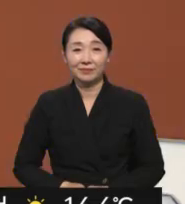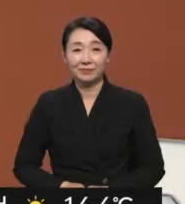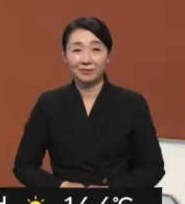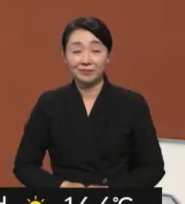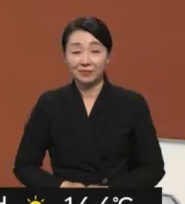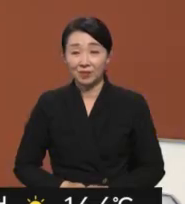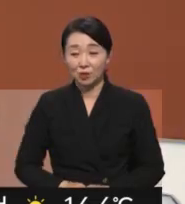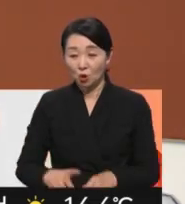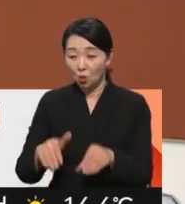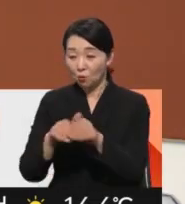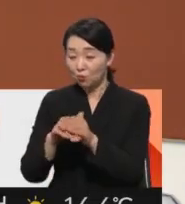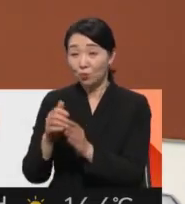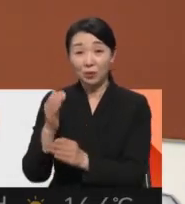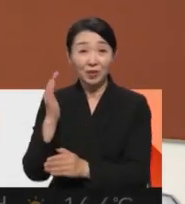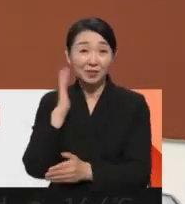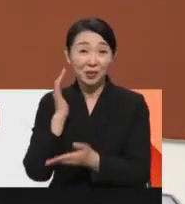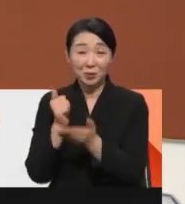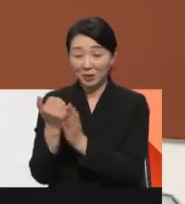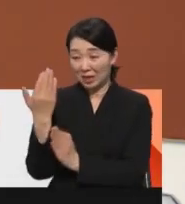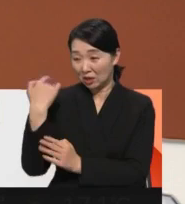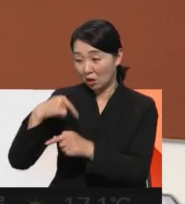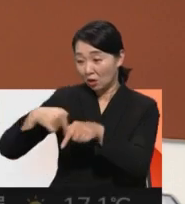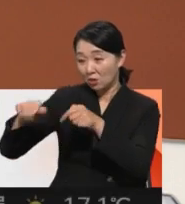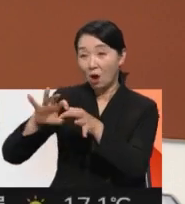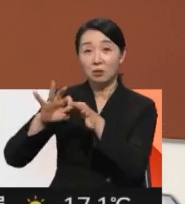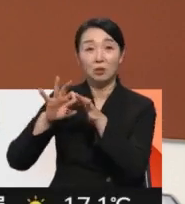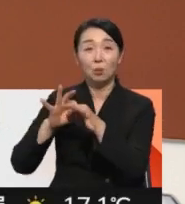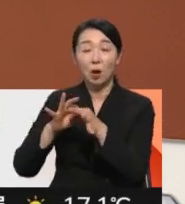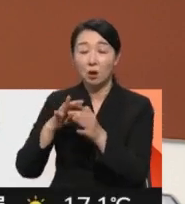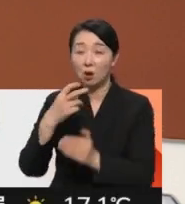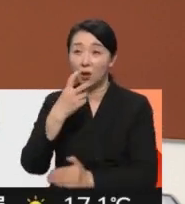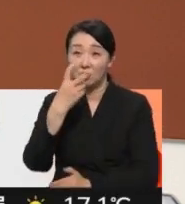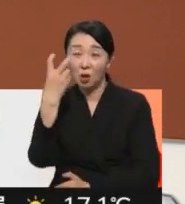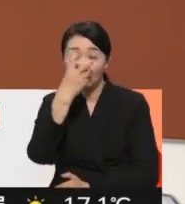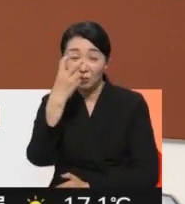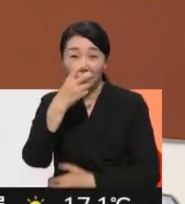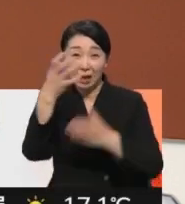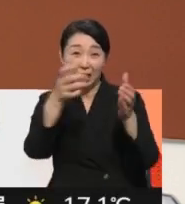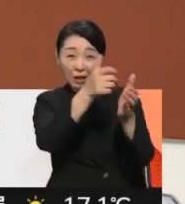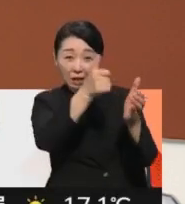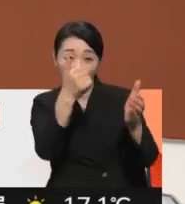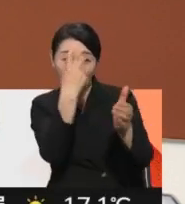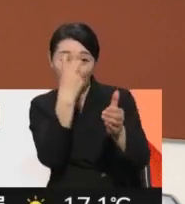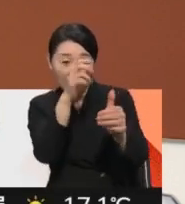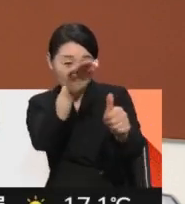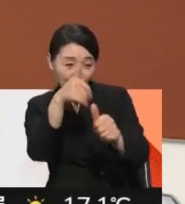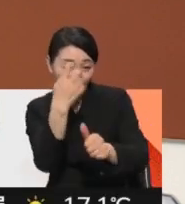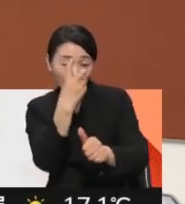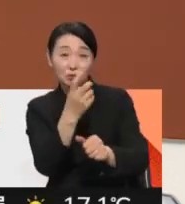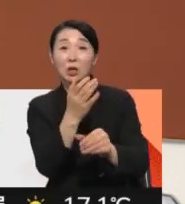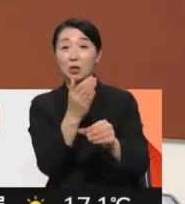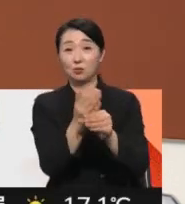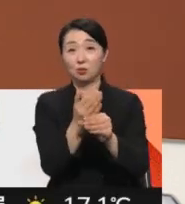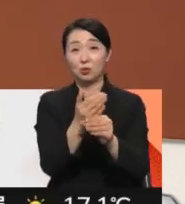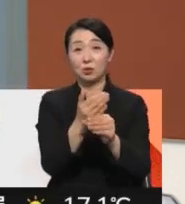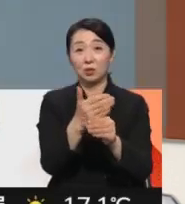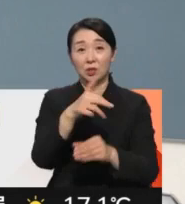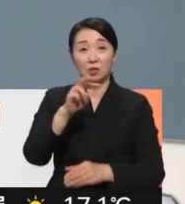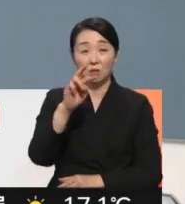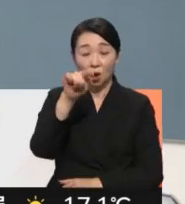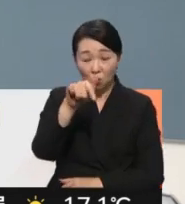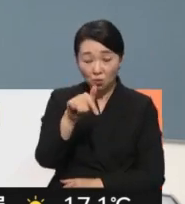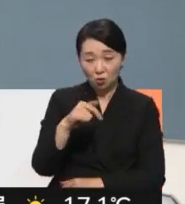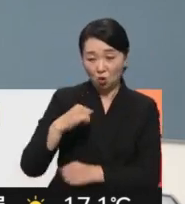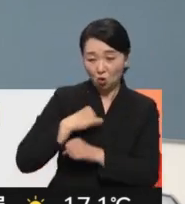전 정권을 향한 검찰 수사가 점점 윗선을 향하고 있습니다. 어제 서욱 전 국방장관에 대한 구속영장이 청구된 데 이어서